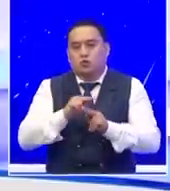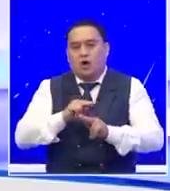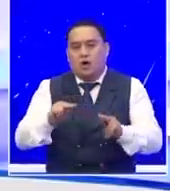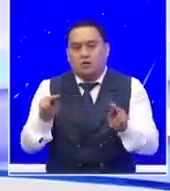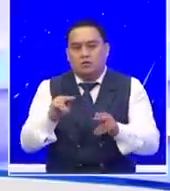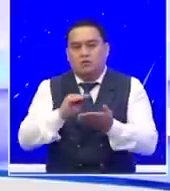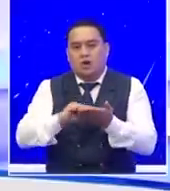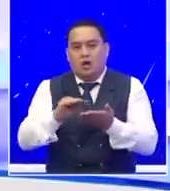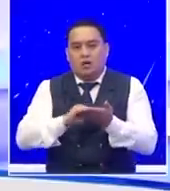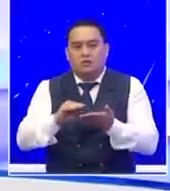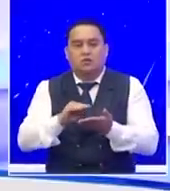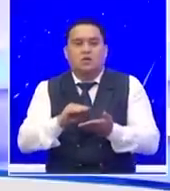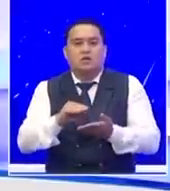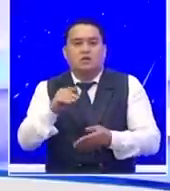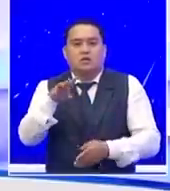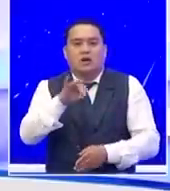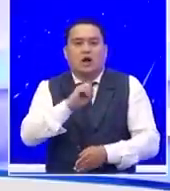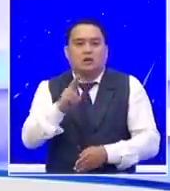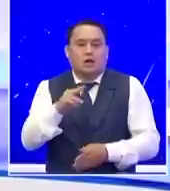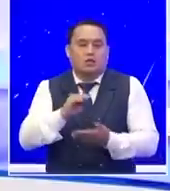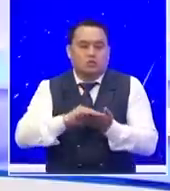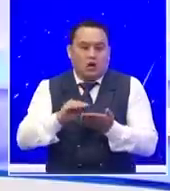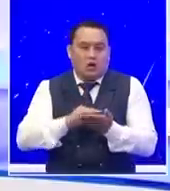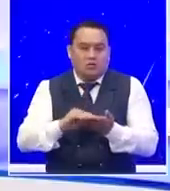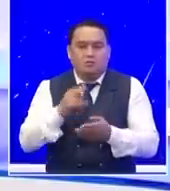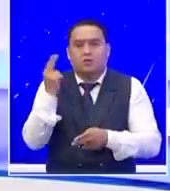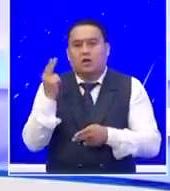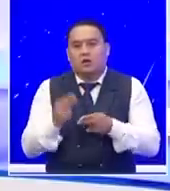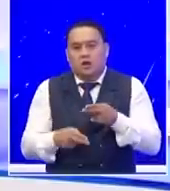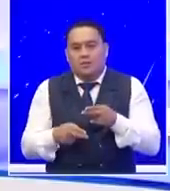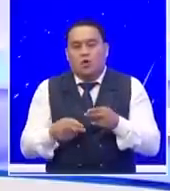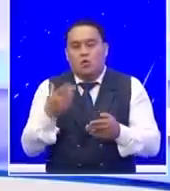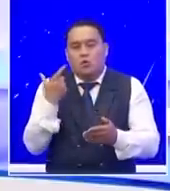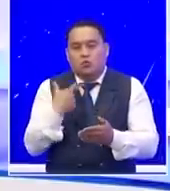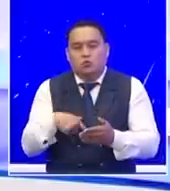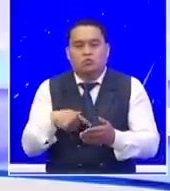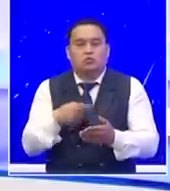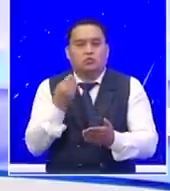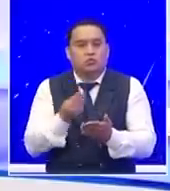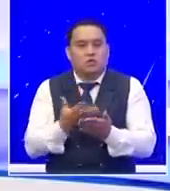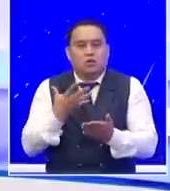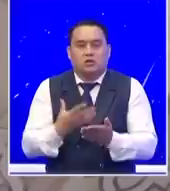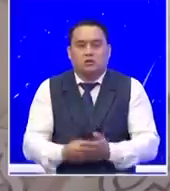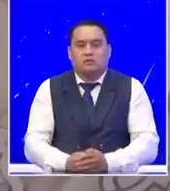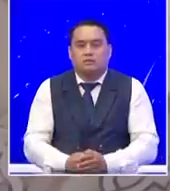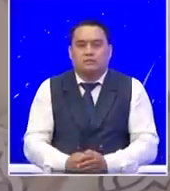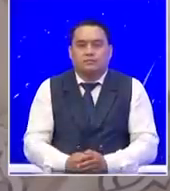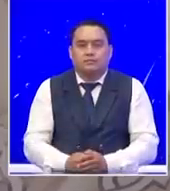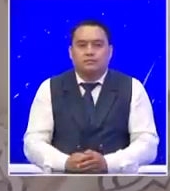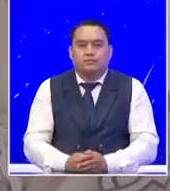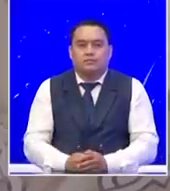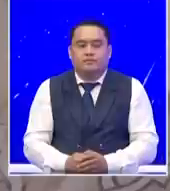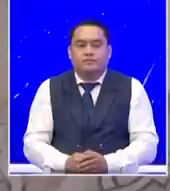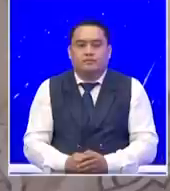Бағдатта жазып, Дамаск қаласында аяқтаған. Ол ғасырлар өтсе де өз құндылығын жоғалтқан жоқ. Туынды